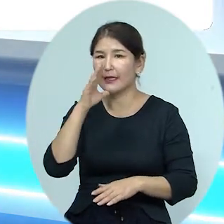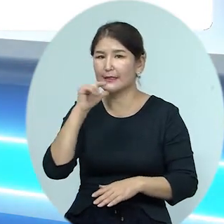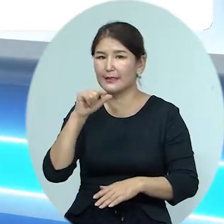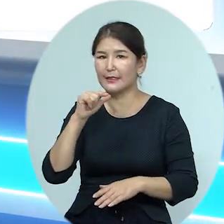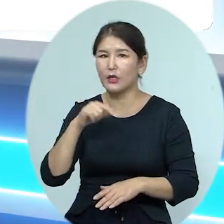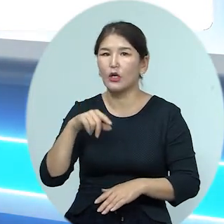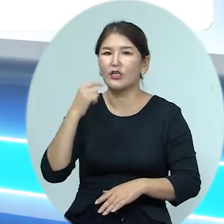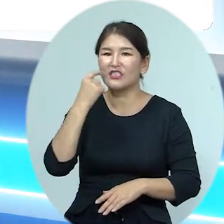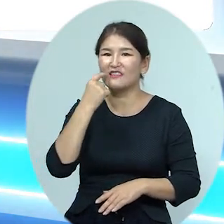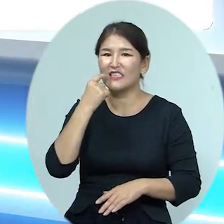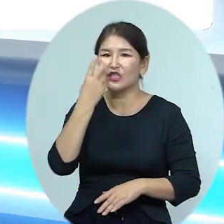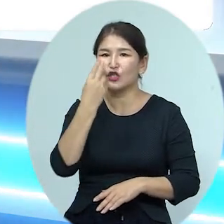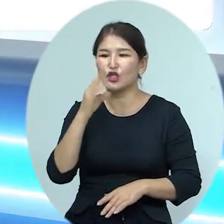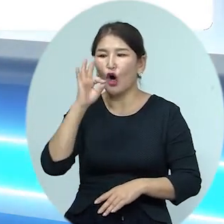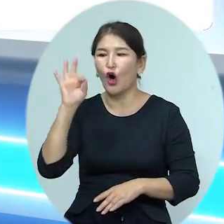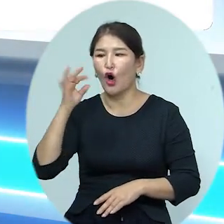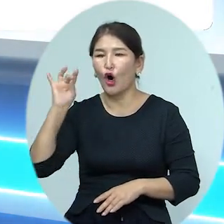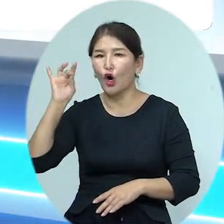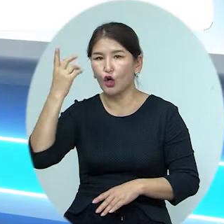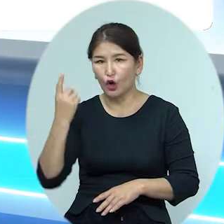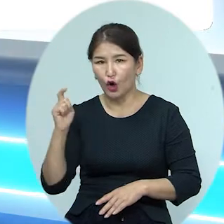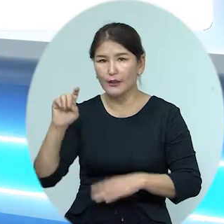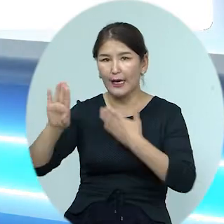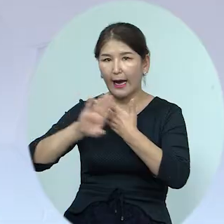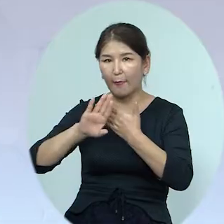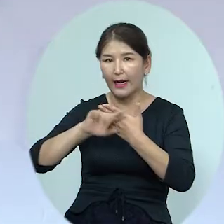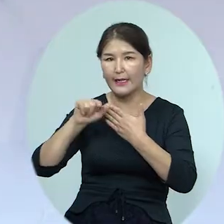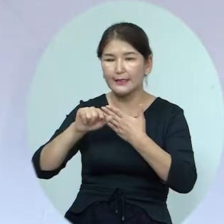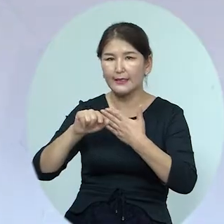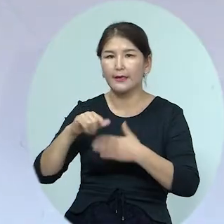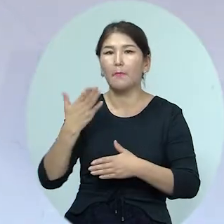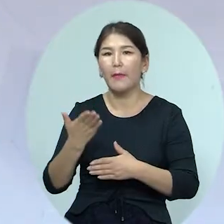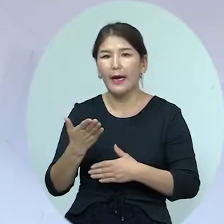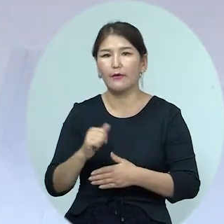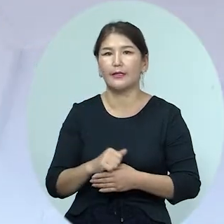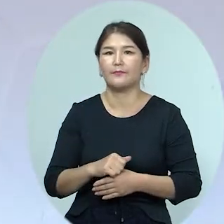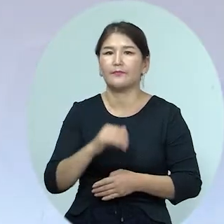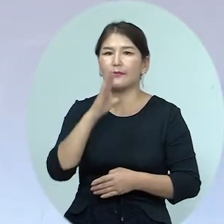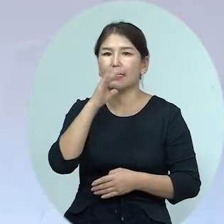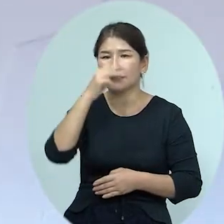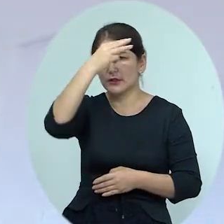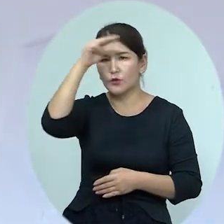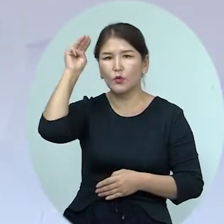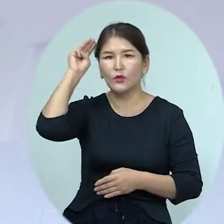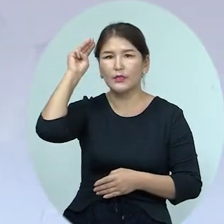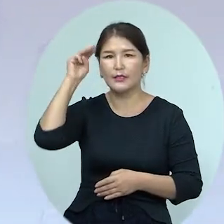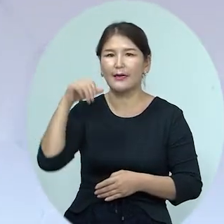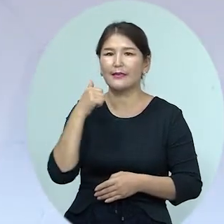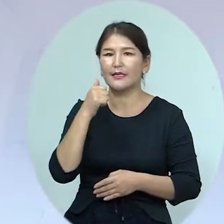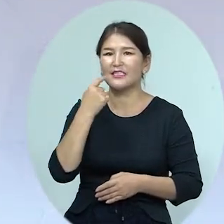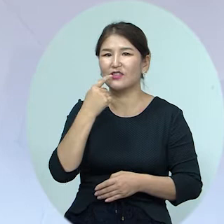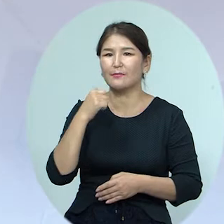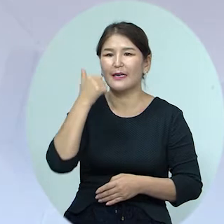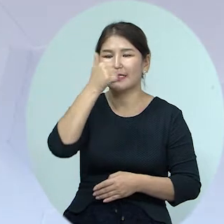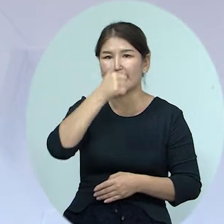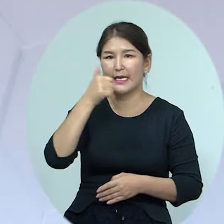сэргийлэх дадал хэвшилт зөв сургах юм бол насан туршдаа эрүүл сайхан шүдтэй байх боломжтой болохыг та бүхэнд